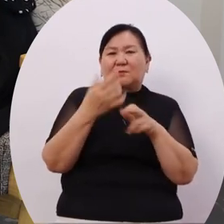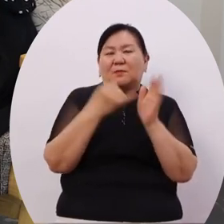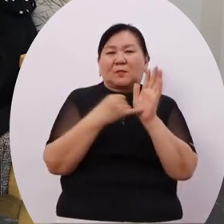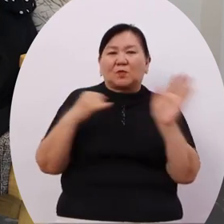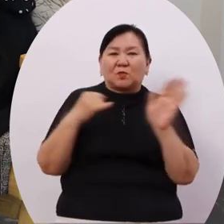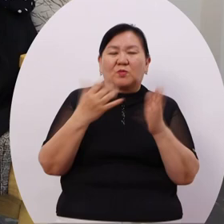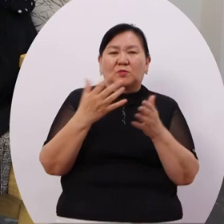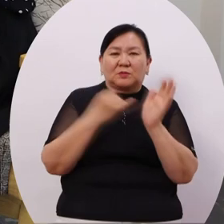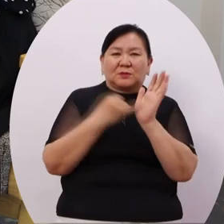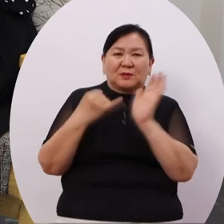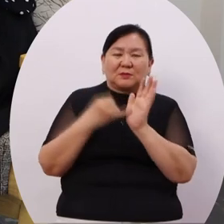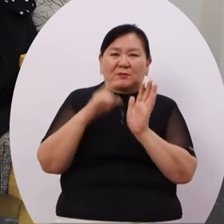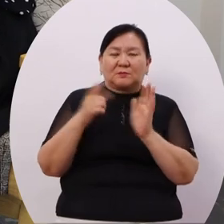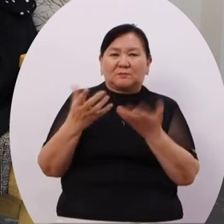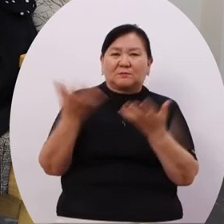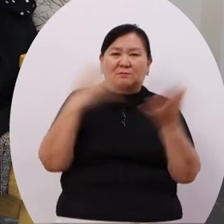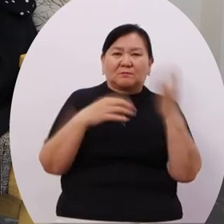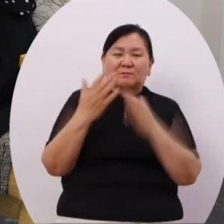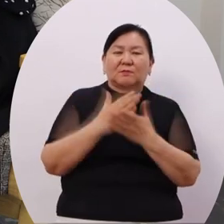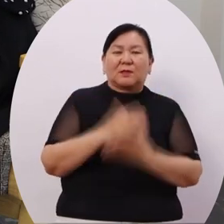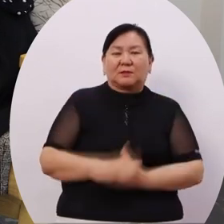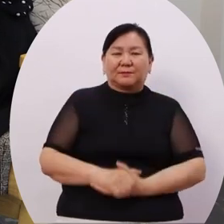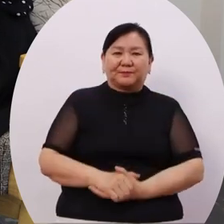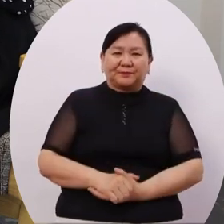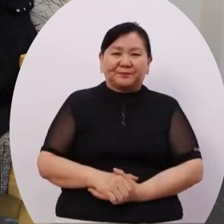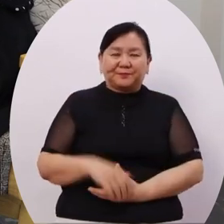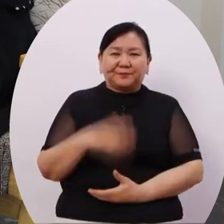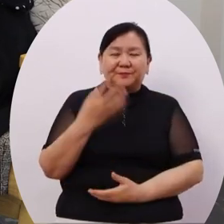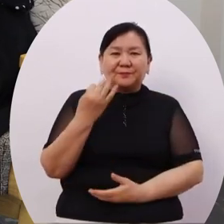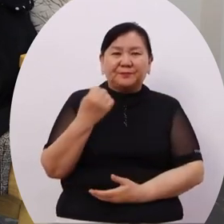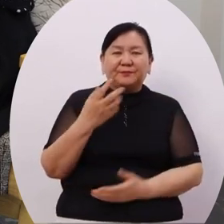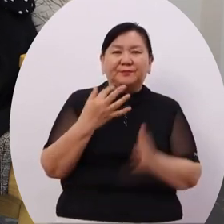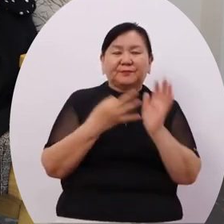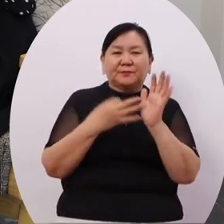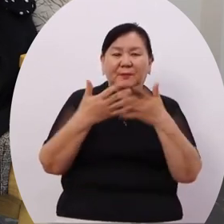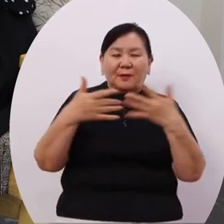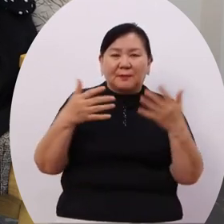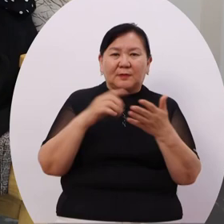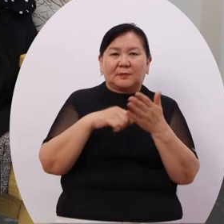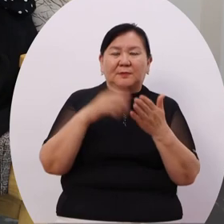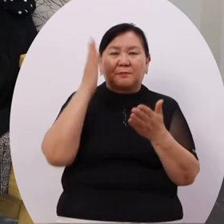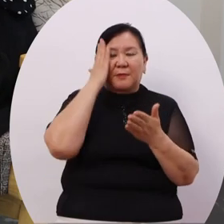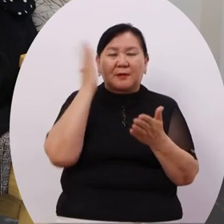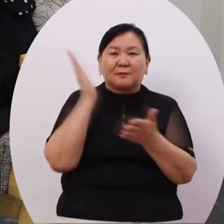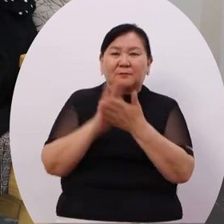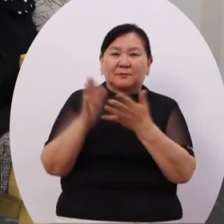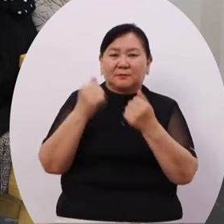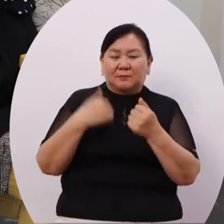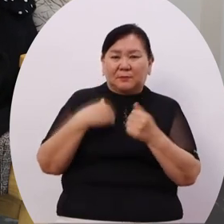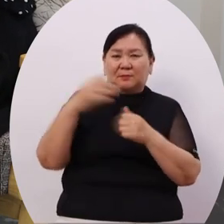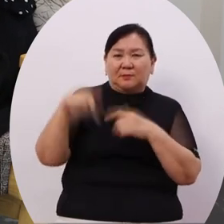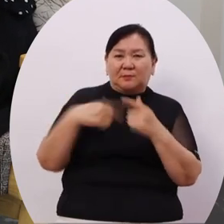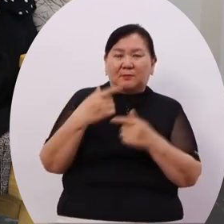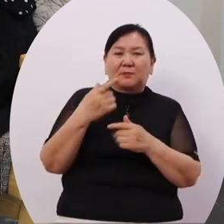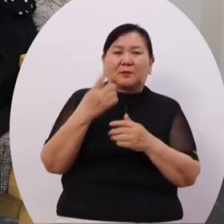баг 600 удаа 800-аад хүний материал бүгэлсэн баг. Тэгэнгүүт тэр 800-аад хүний материал бүгэлэхдээ тэр зар орон даяар яваад